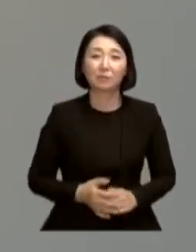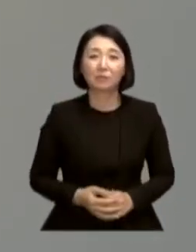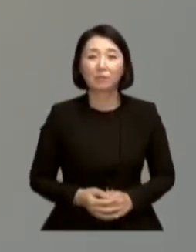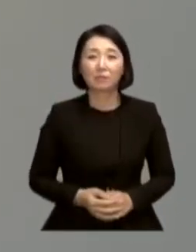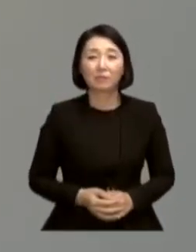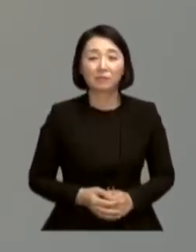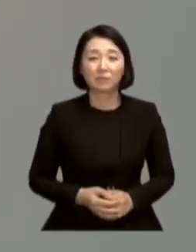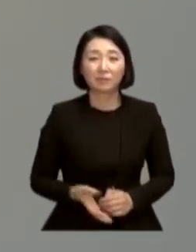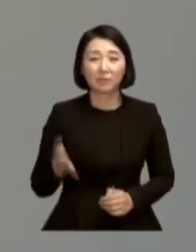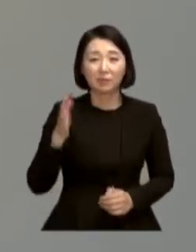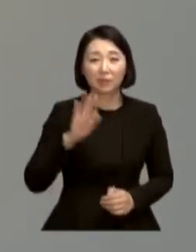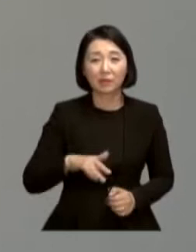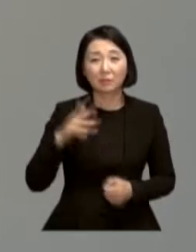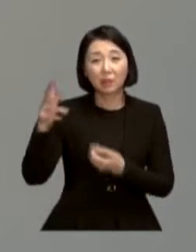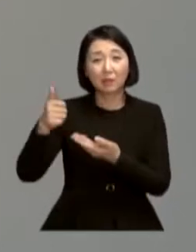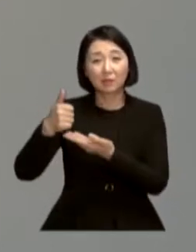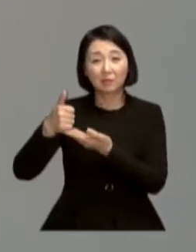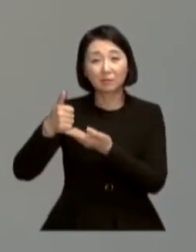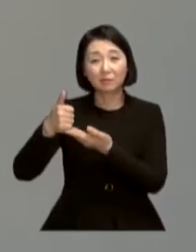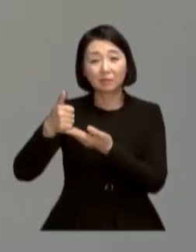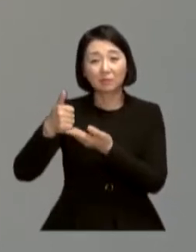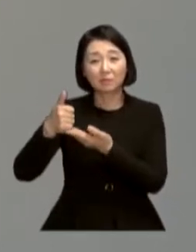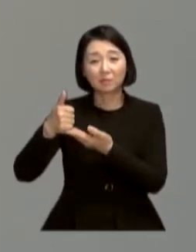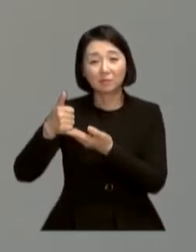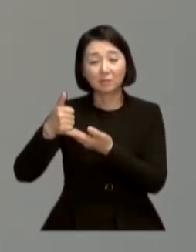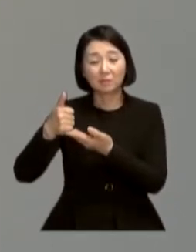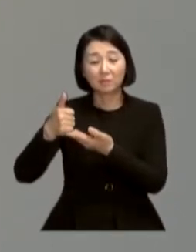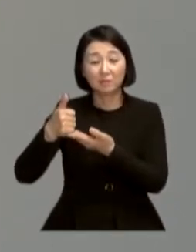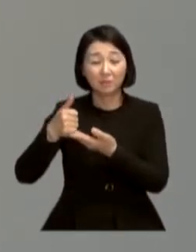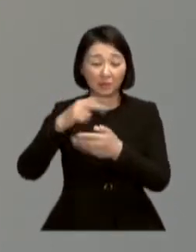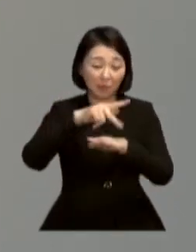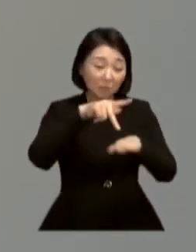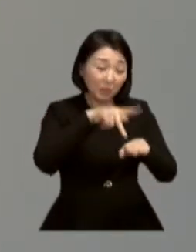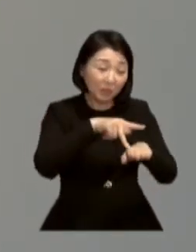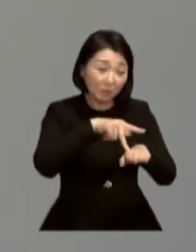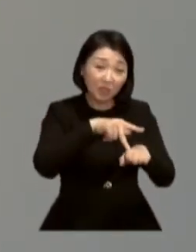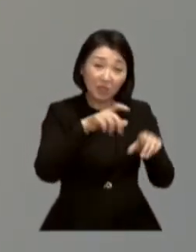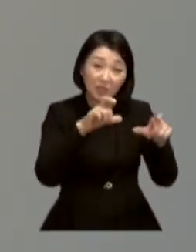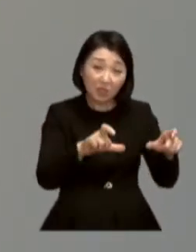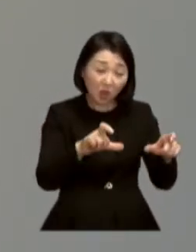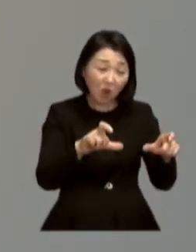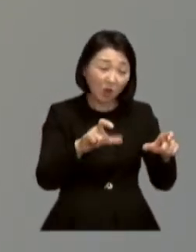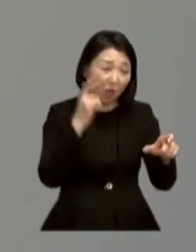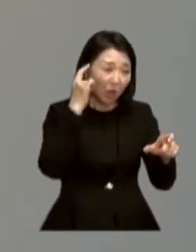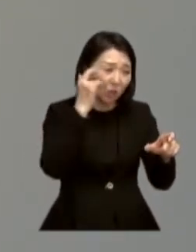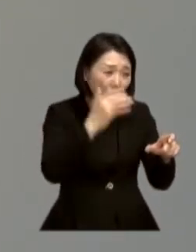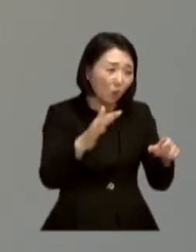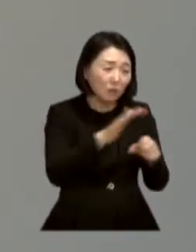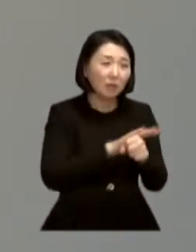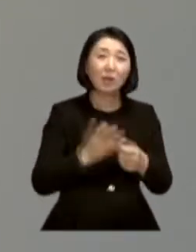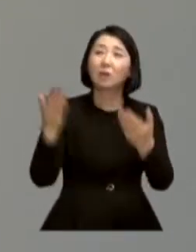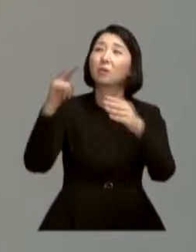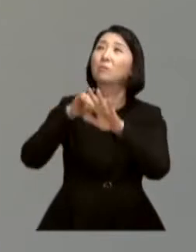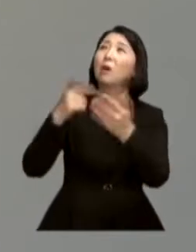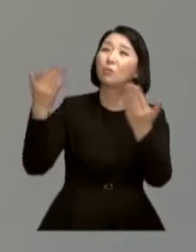들었는데 하나님께서 자꾸 이 영혼들을 사랑하는 마음을